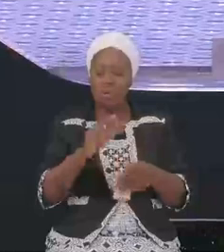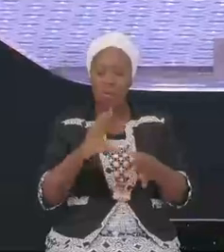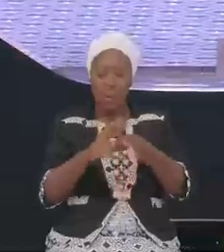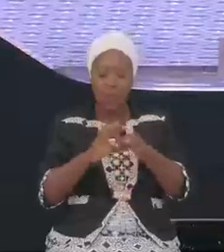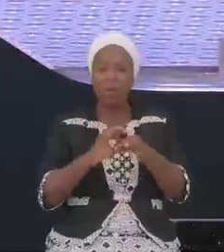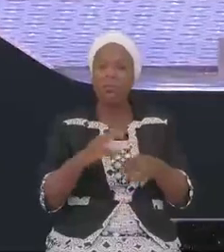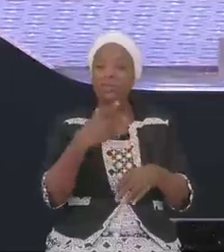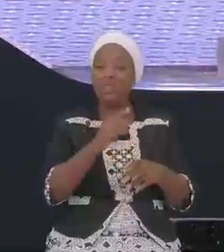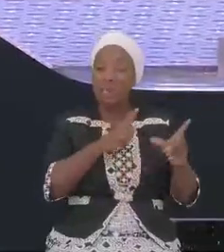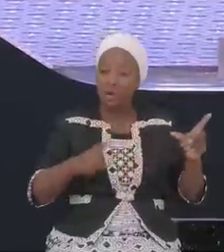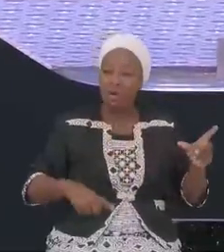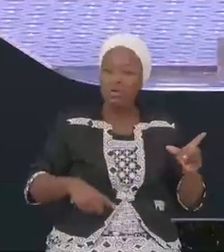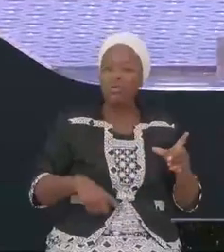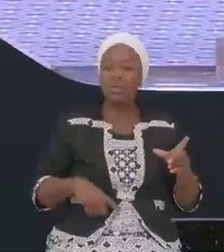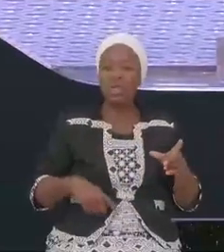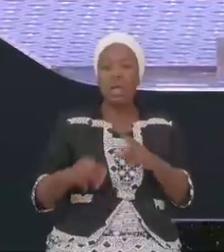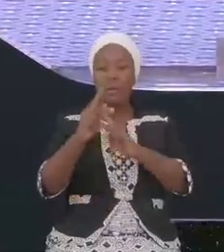Dieu, et